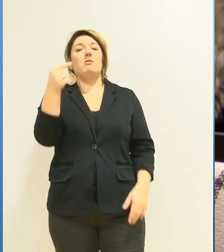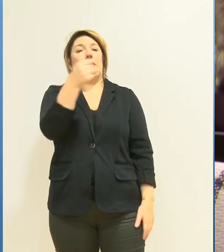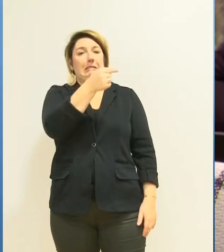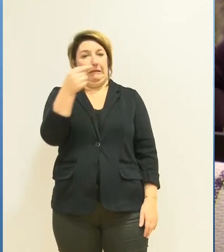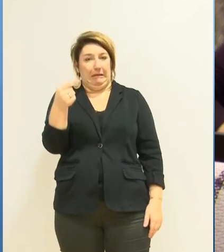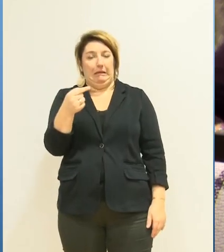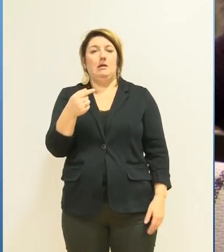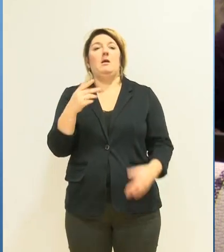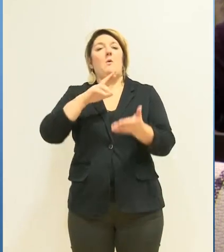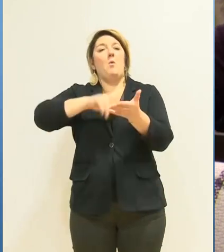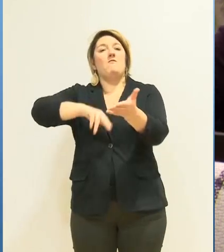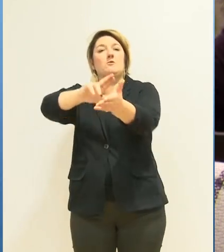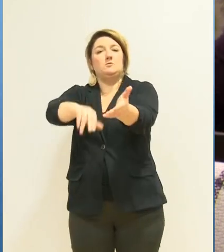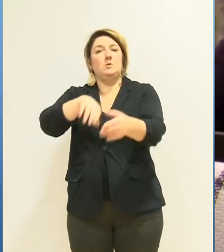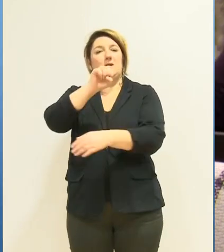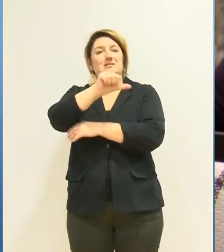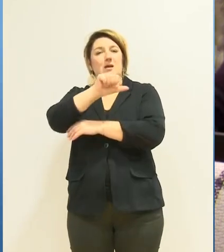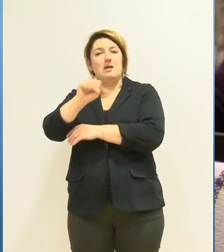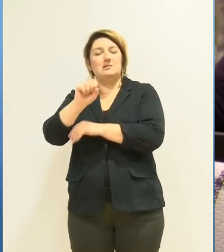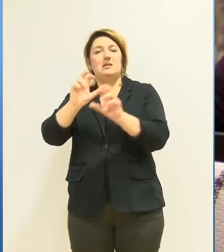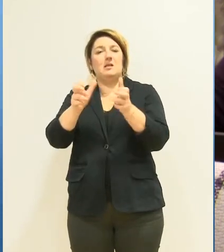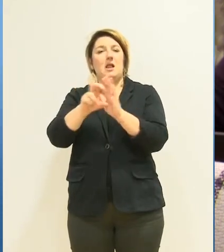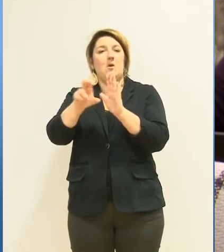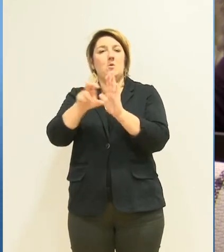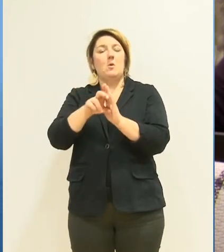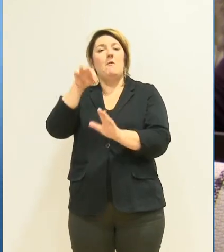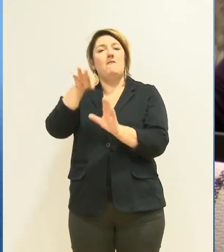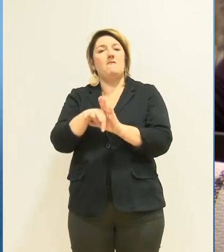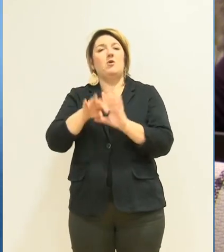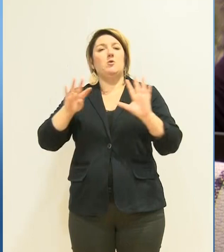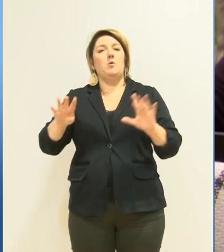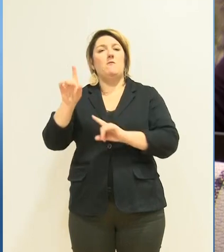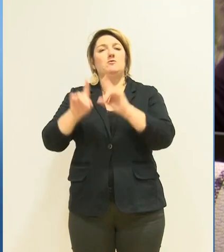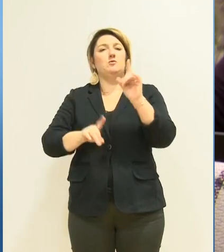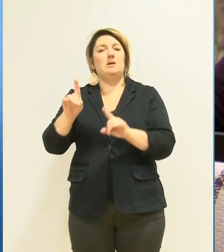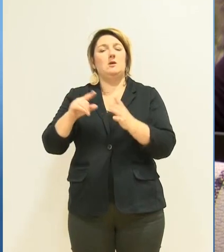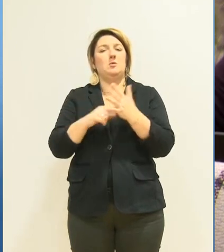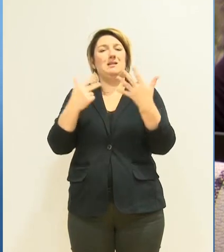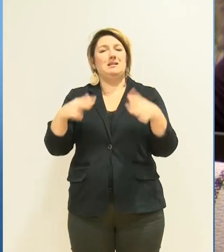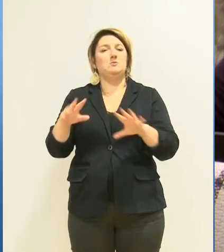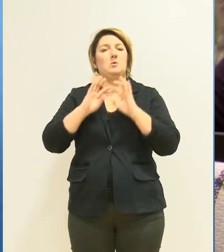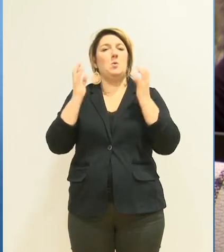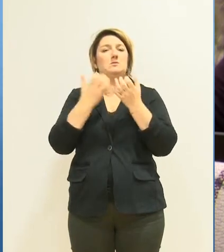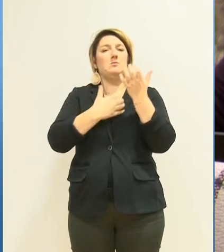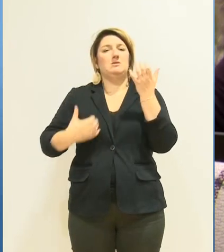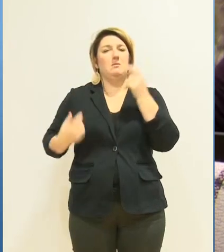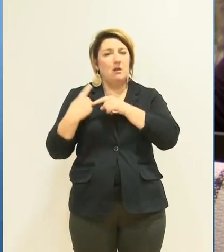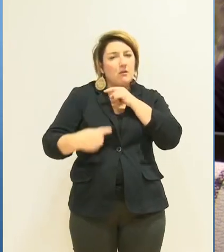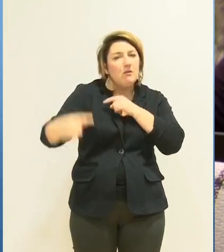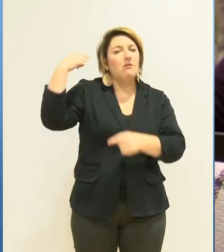d'annuler la convention avec sas télégrenoble voté lors du conseil municipal du 9 juillet 2018 et